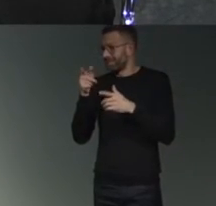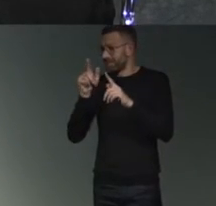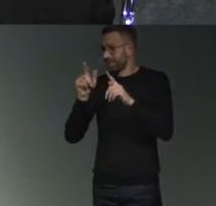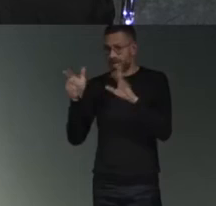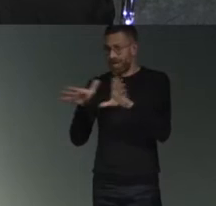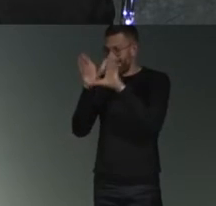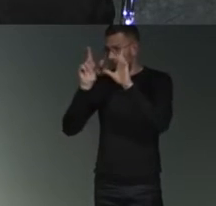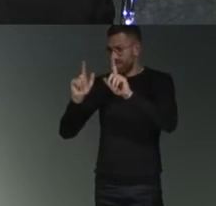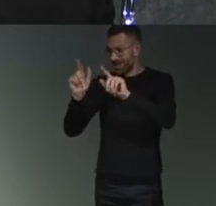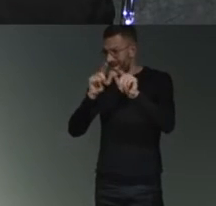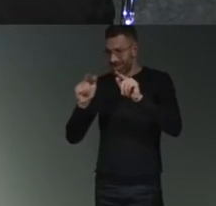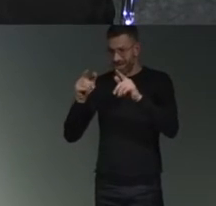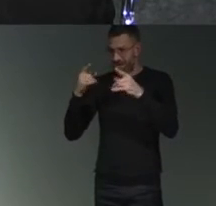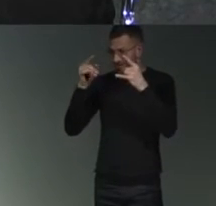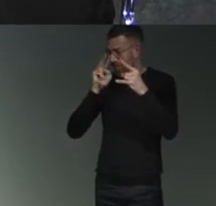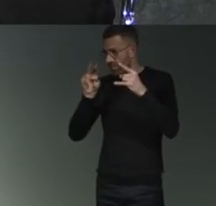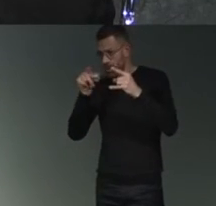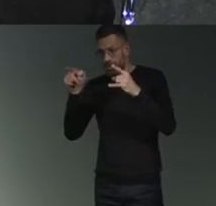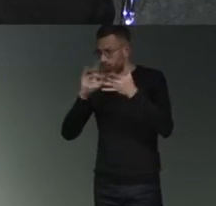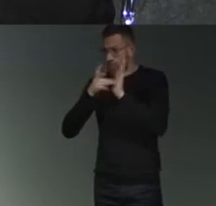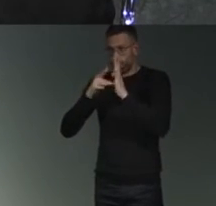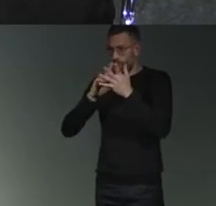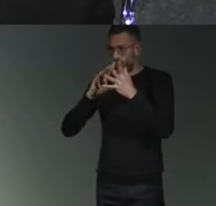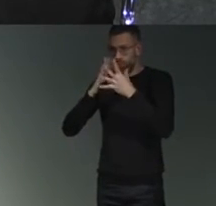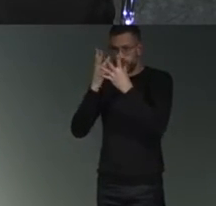ces vitres disparaîtra.